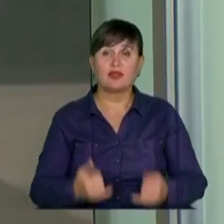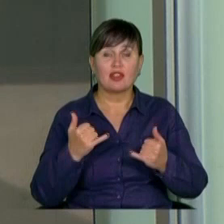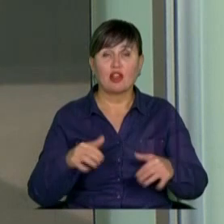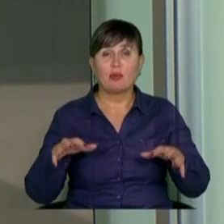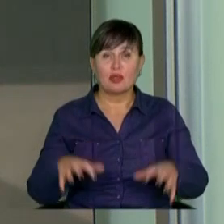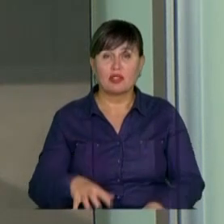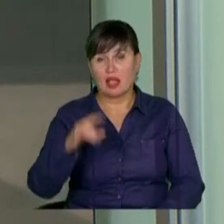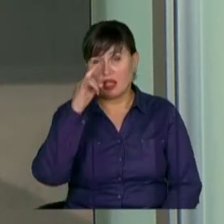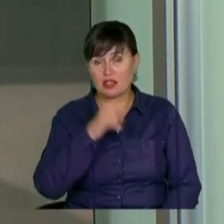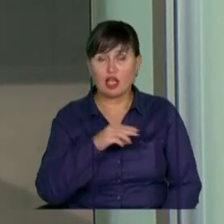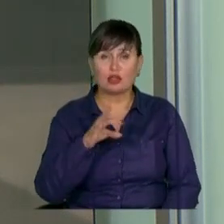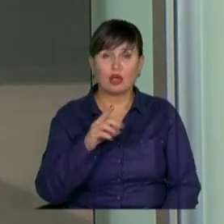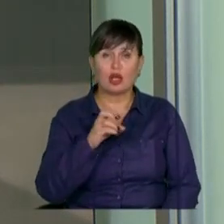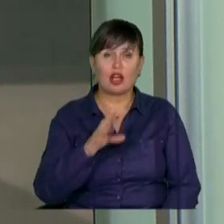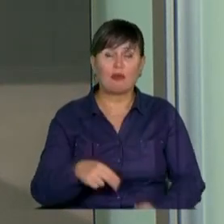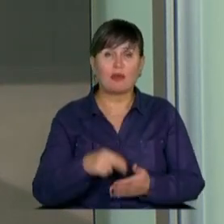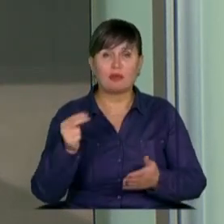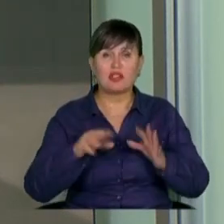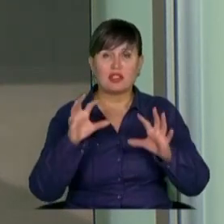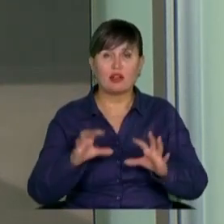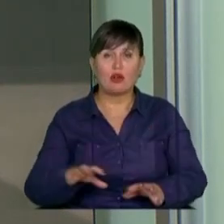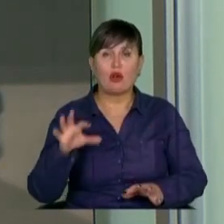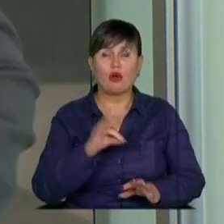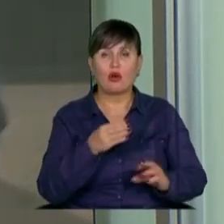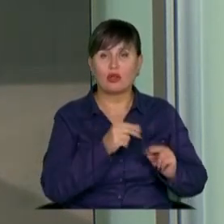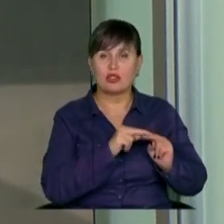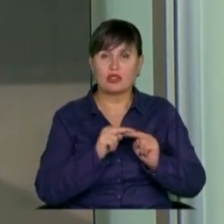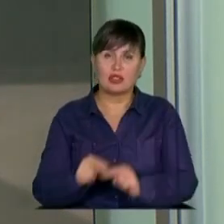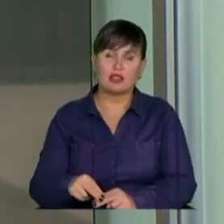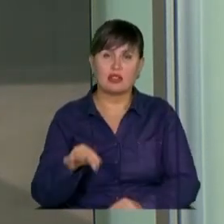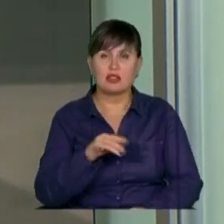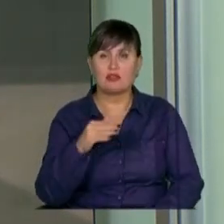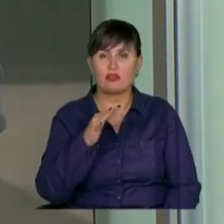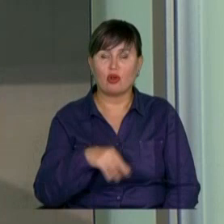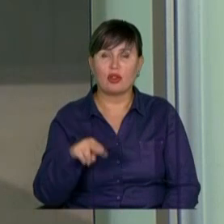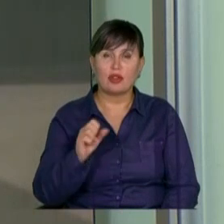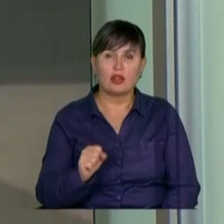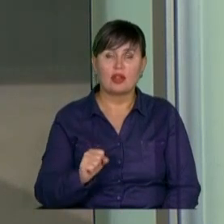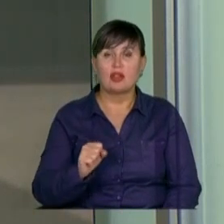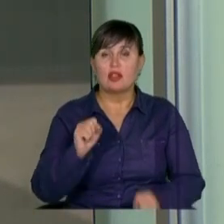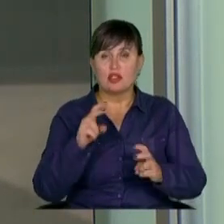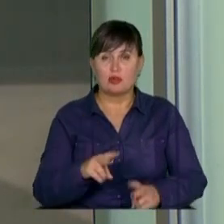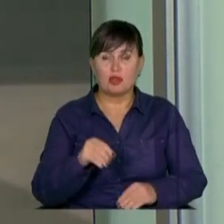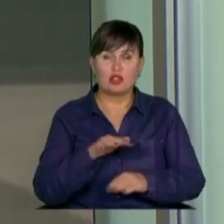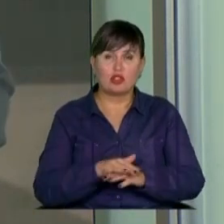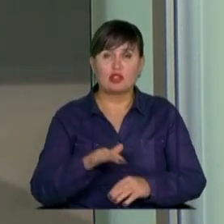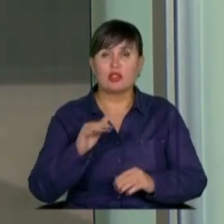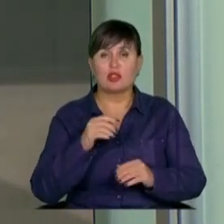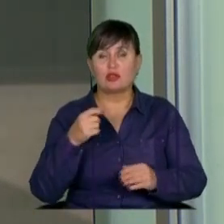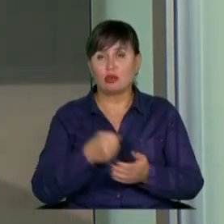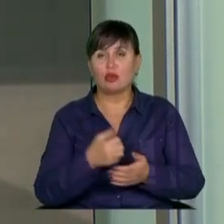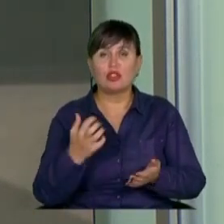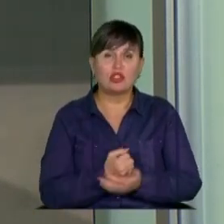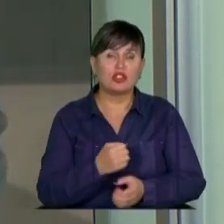президент Казахстана Касым-Жомарт Токаев подписал закон о начислении детям средств из нацфонда. На спецсчета несовершеннолетних до